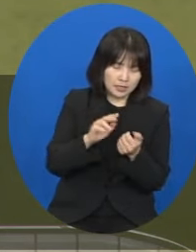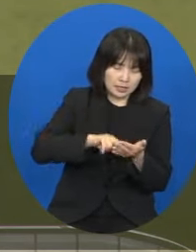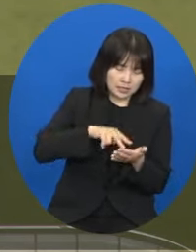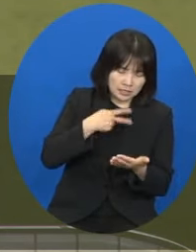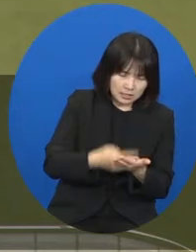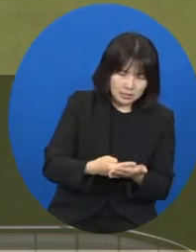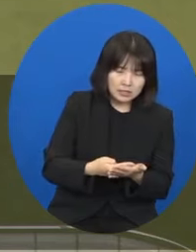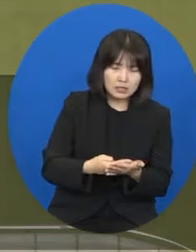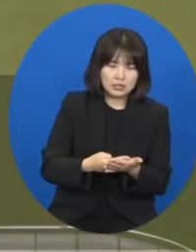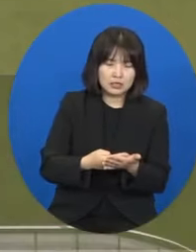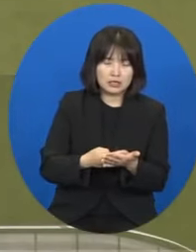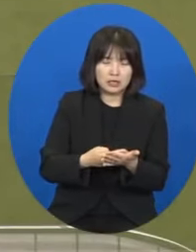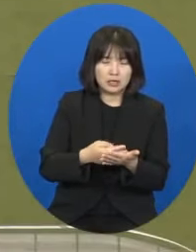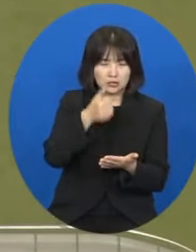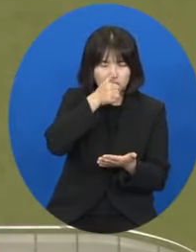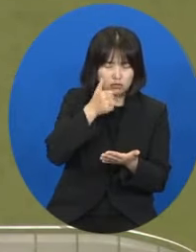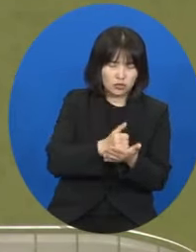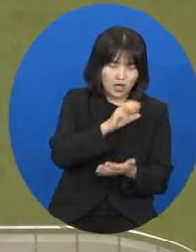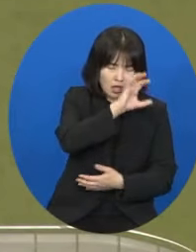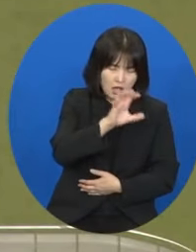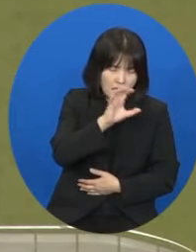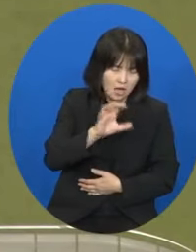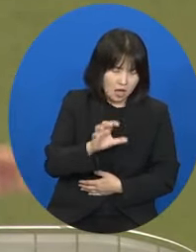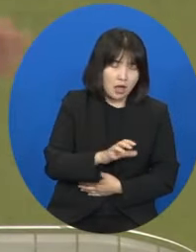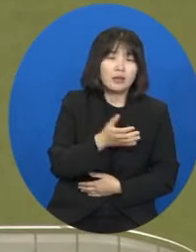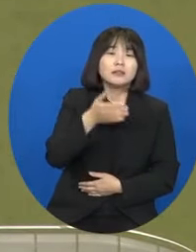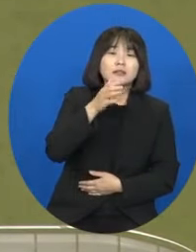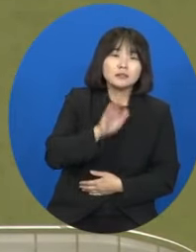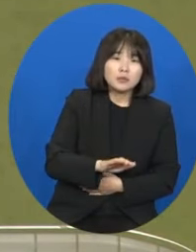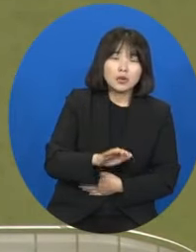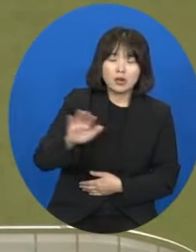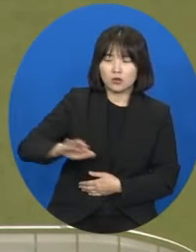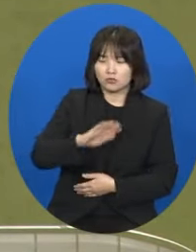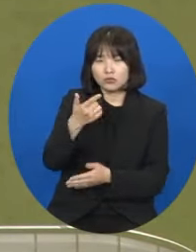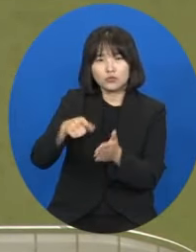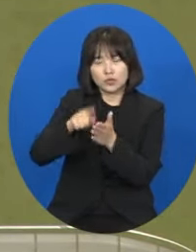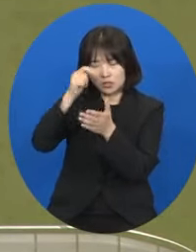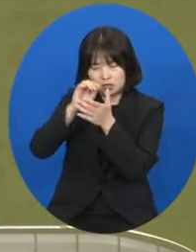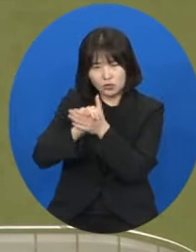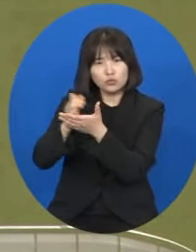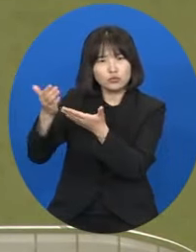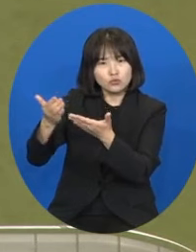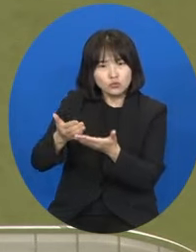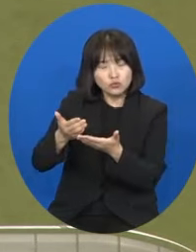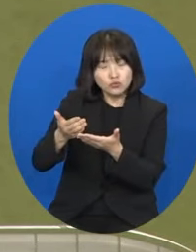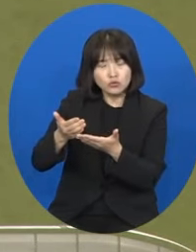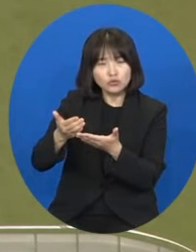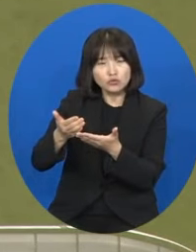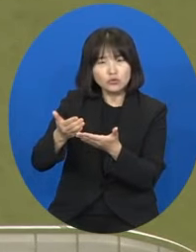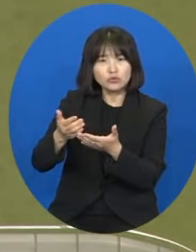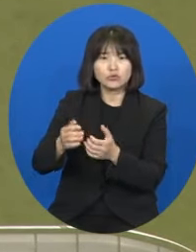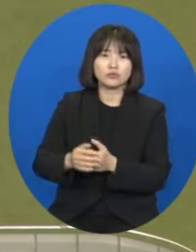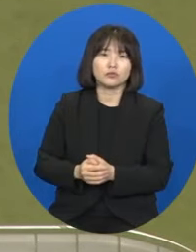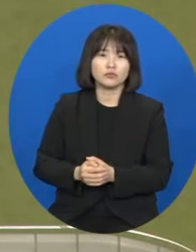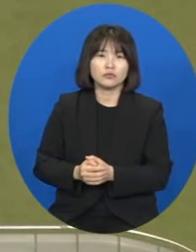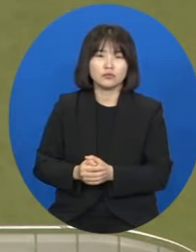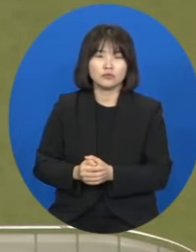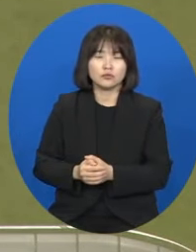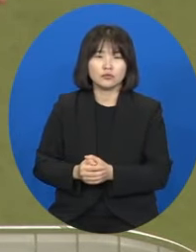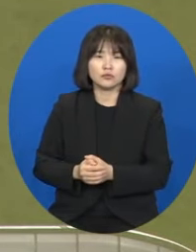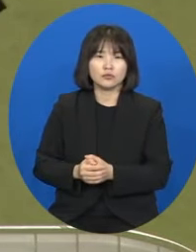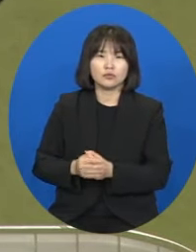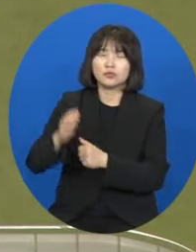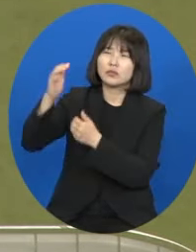정말 계속해서 반복하여서 쓰러진다 할지라도 우리를 위하여서 기도하시고 우리를 위하여 대언자가 되어주셔서